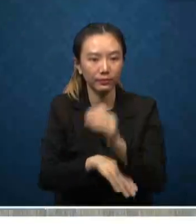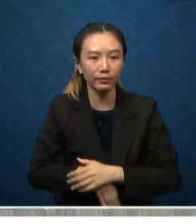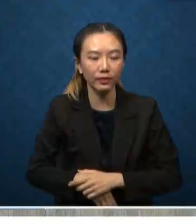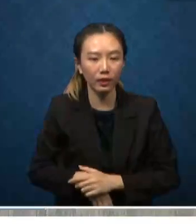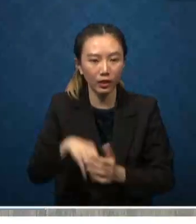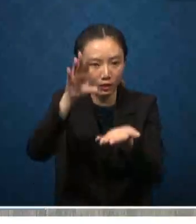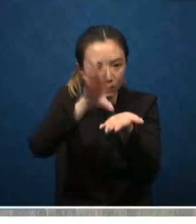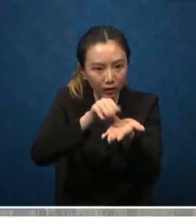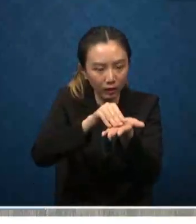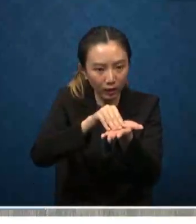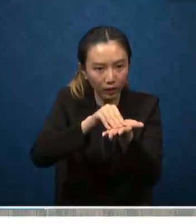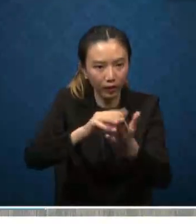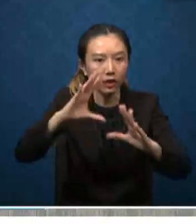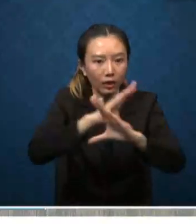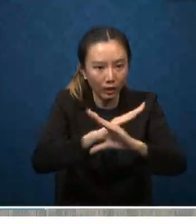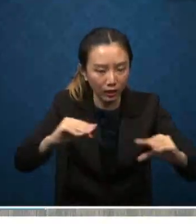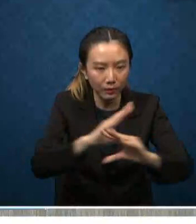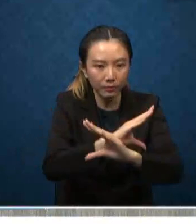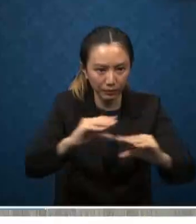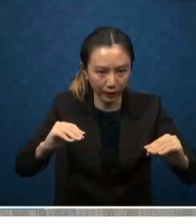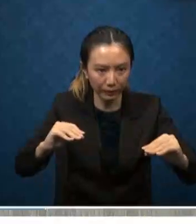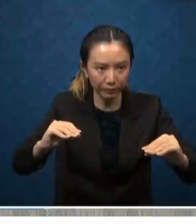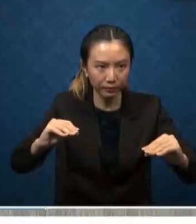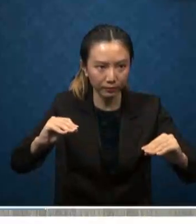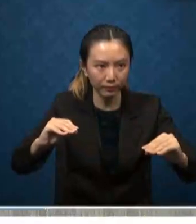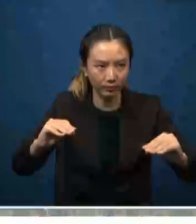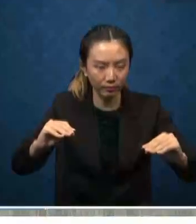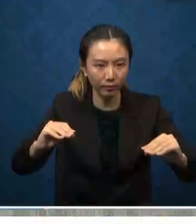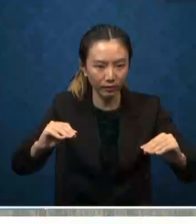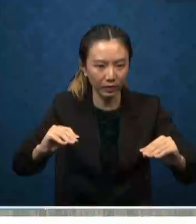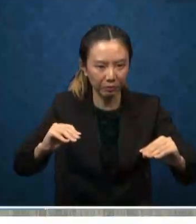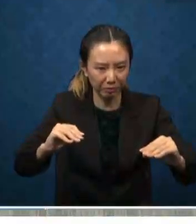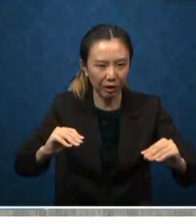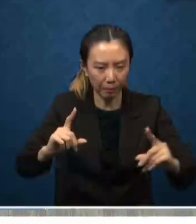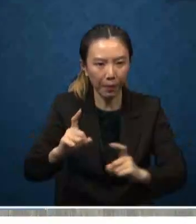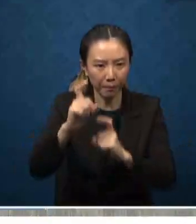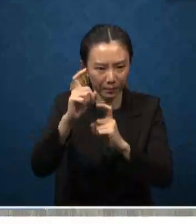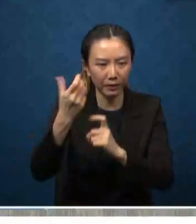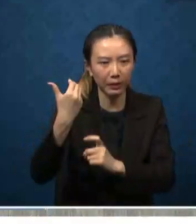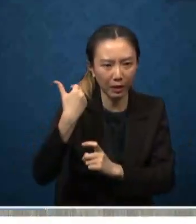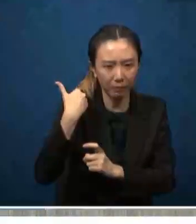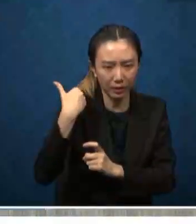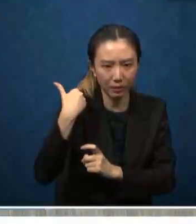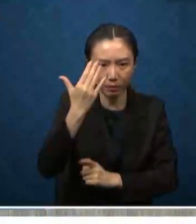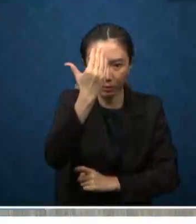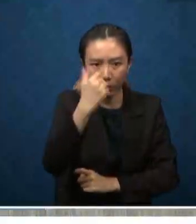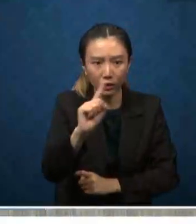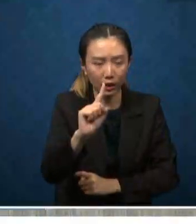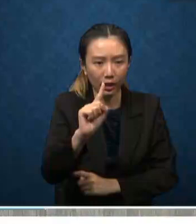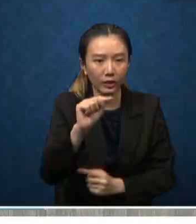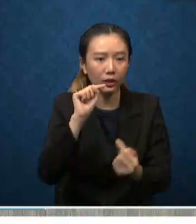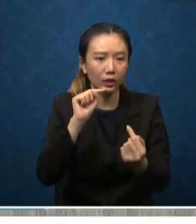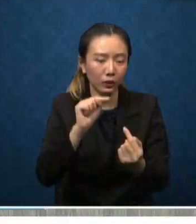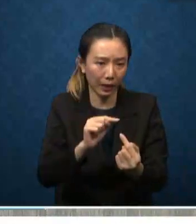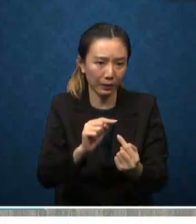รวบรวมและแลกเปลี่ยนข้อมูลนั้นล้วนแต่มีความเสี่ยงต่อการระเบิดการคุ้มคร